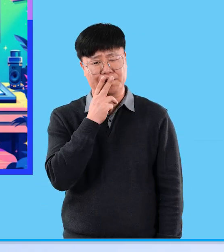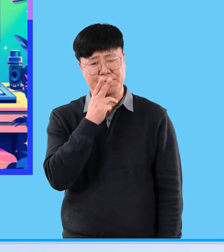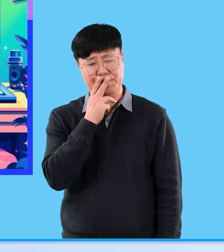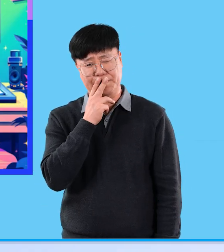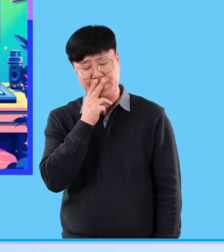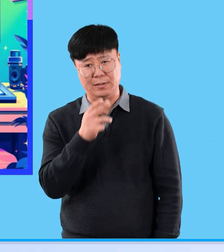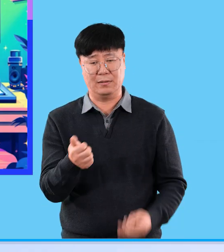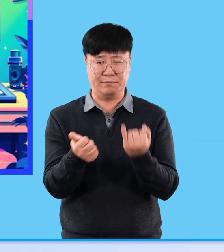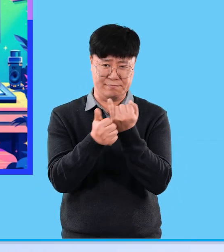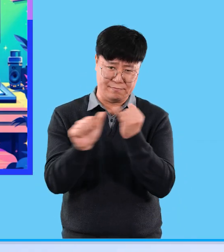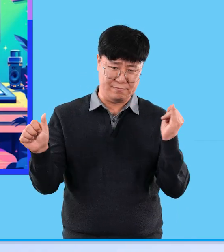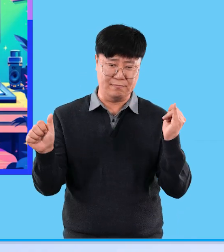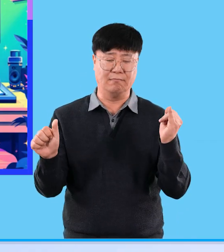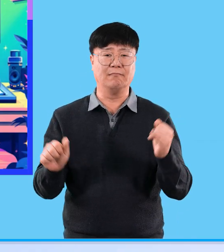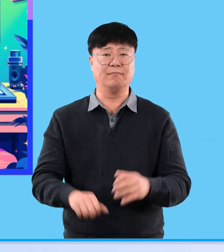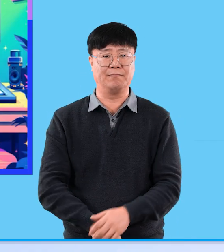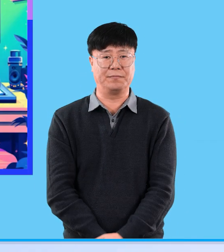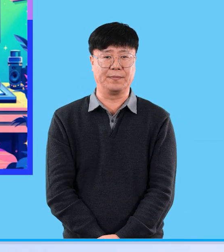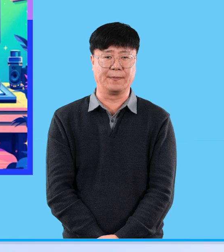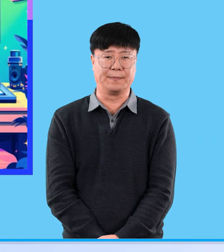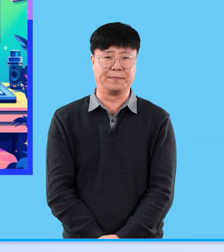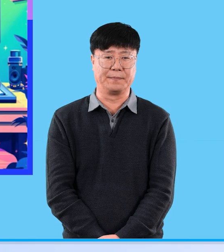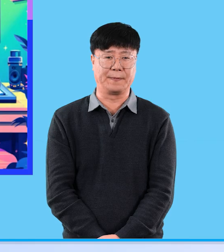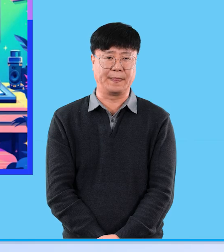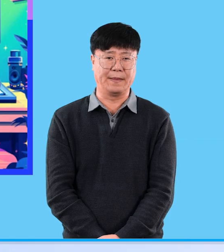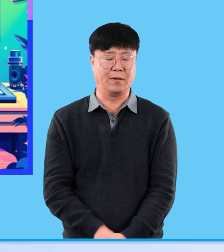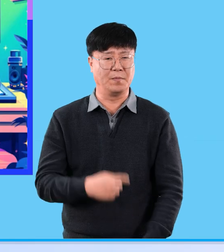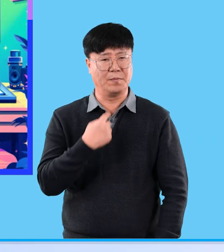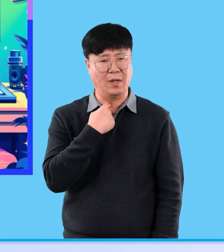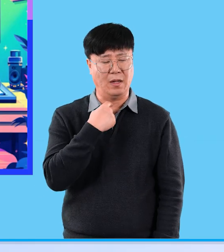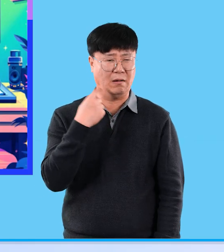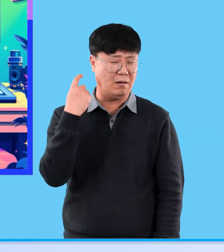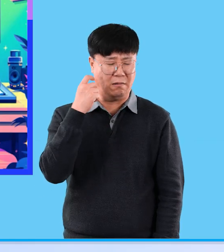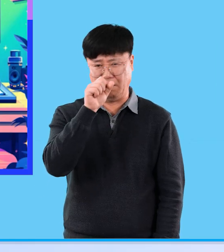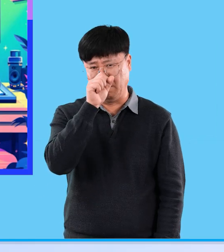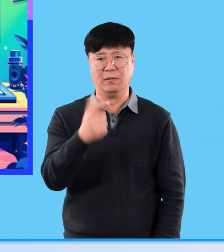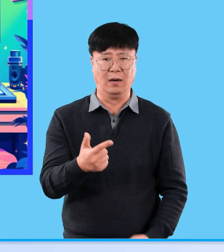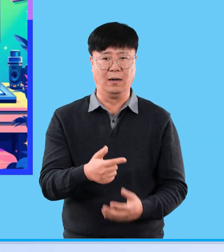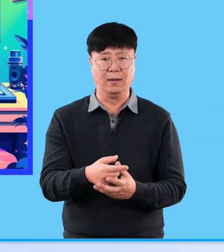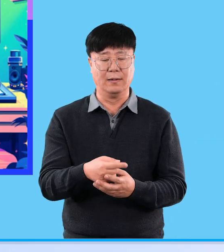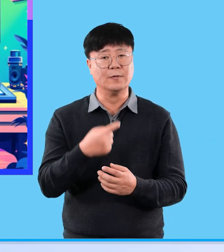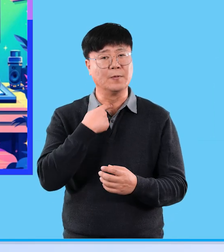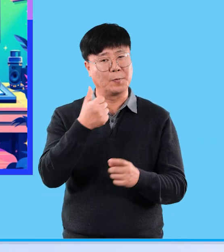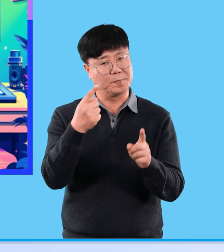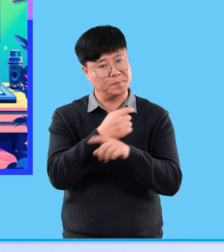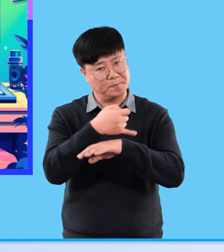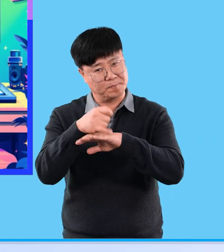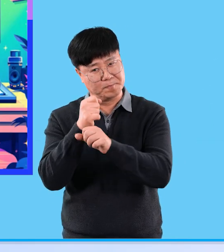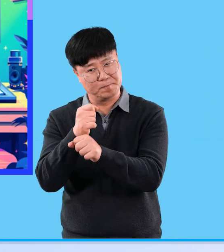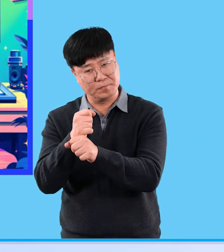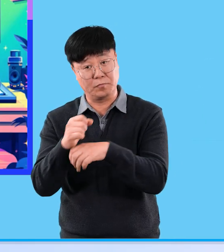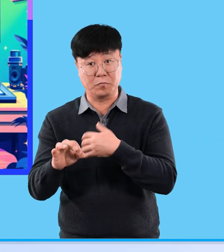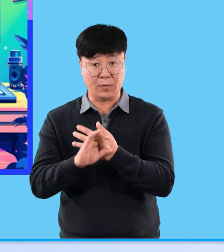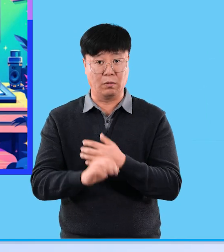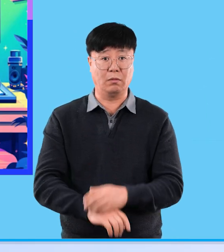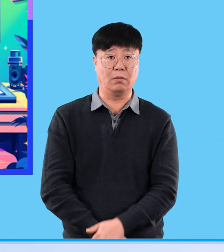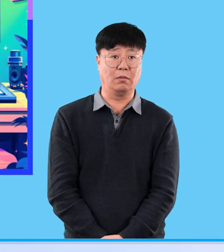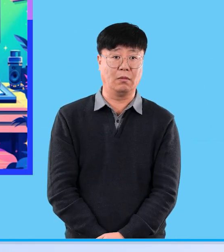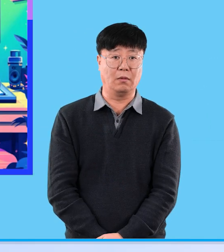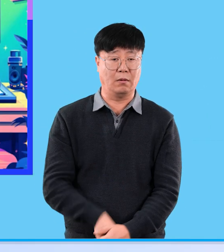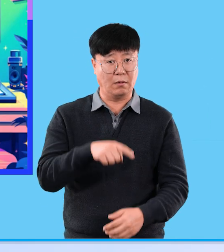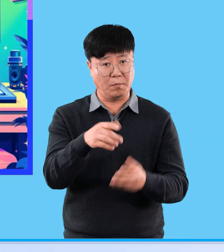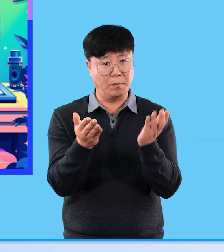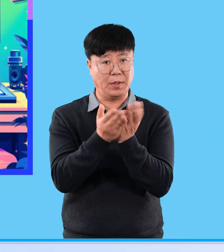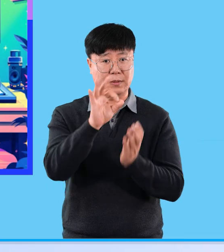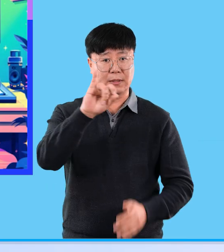많이 피고 뭐 이혼까지 당해서 목소리가 별로 좋지 않다라고 디자인을 설정을 하게 되면